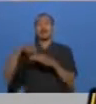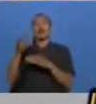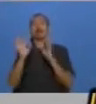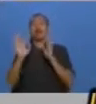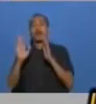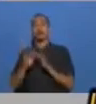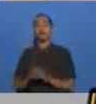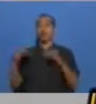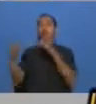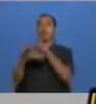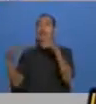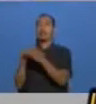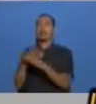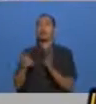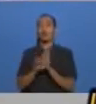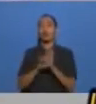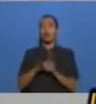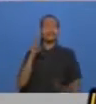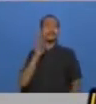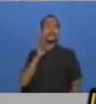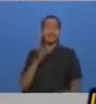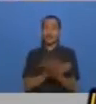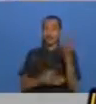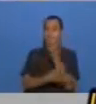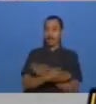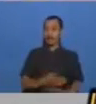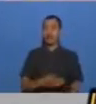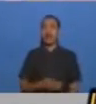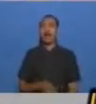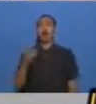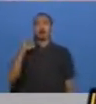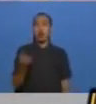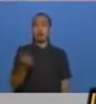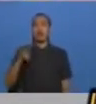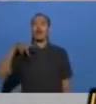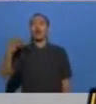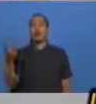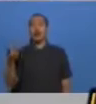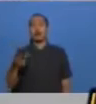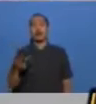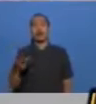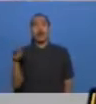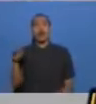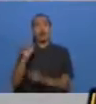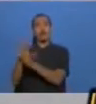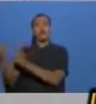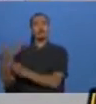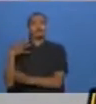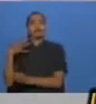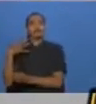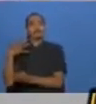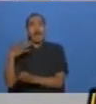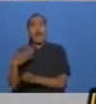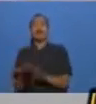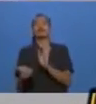terpapar. Ketika pulang tertularlah keluarga yang lain. Dia mau bergerak kemana, mau melapor kemana, tidak, kadang-kadang karena